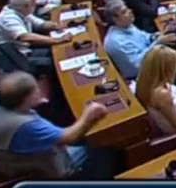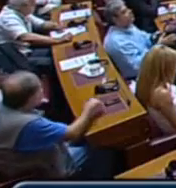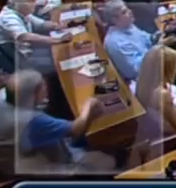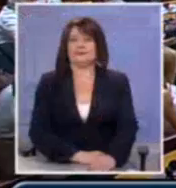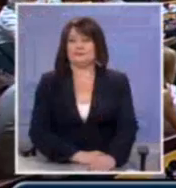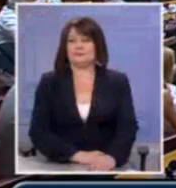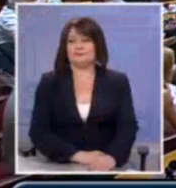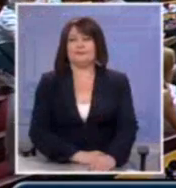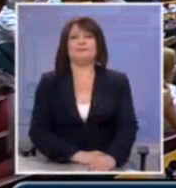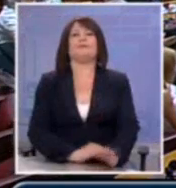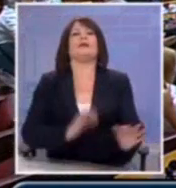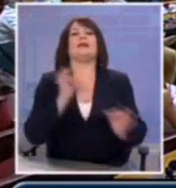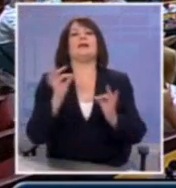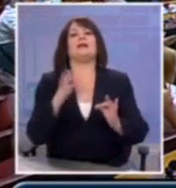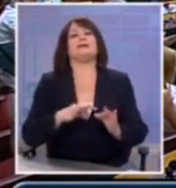Κυρίες και κύριοι υπουργοί,